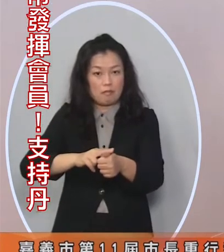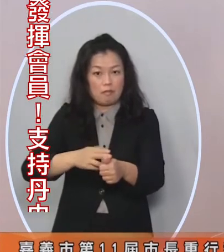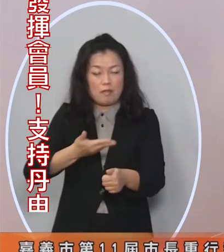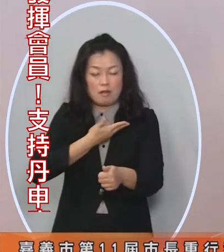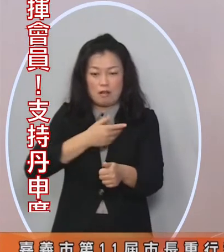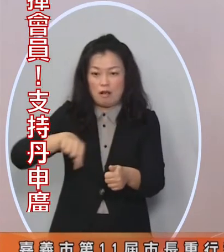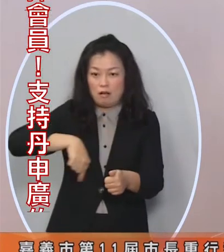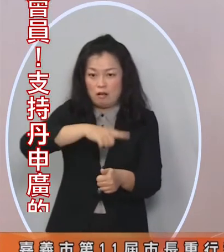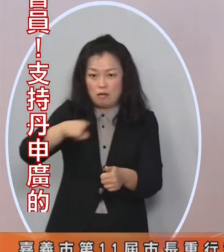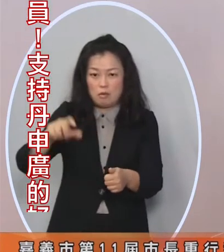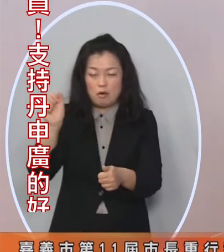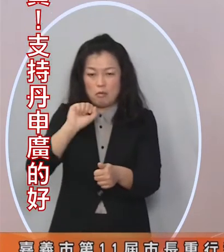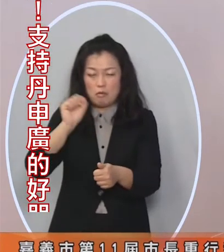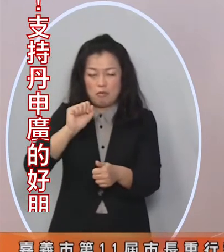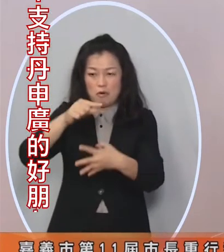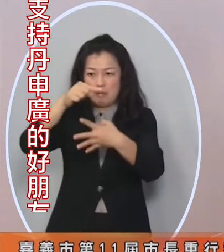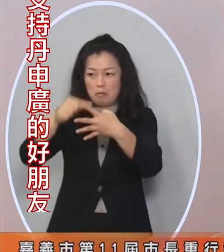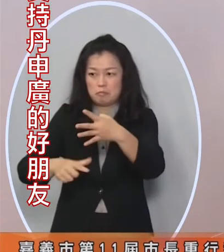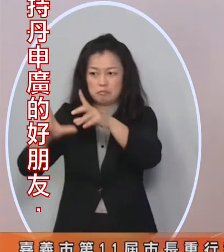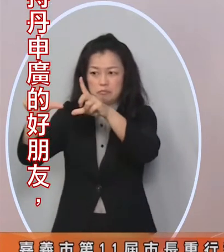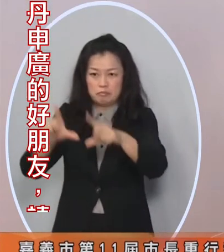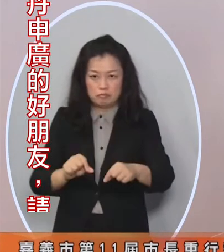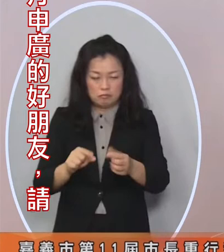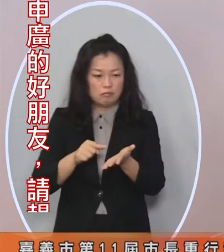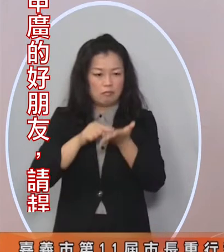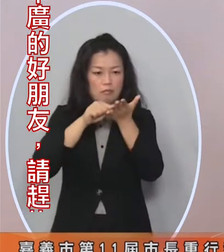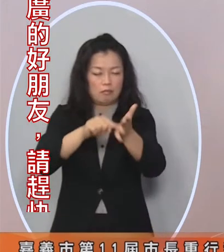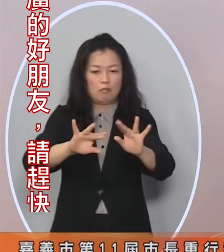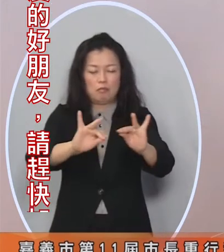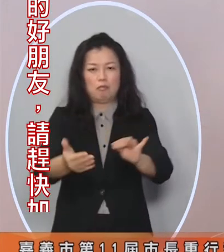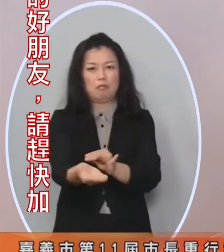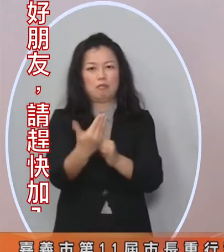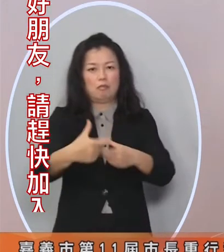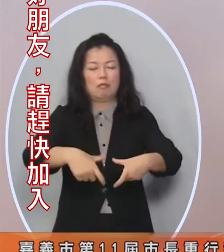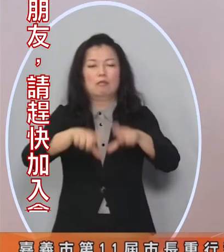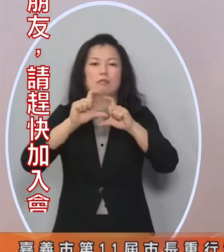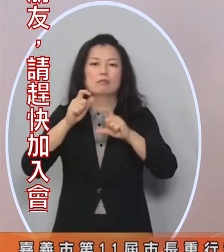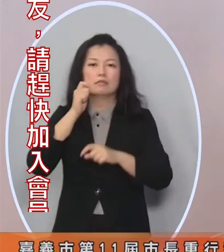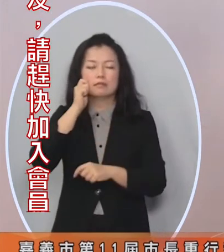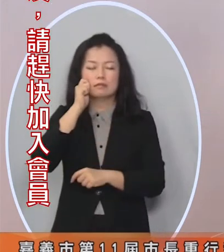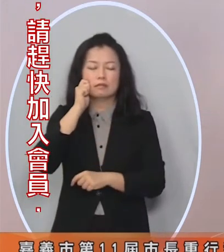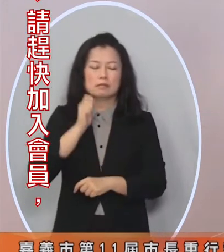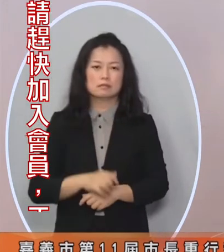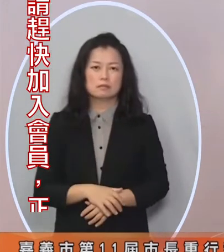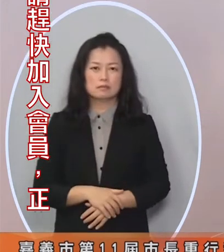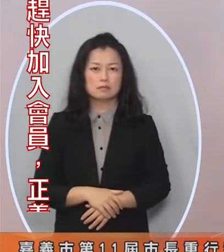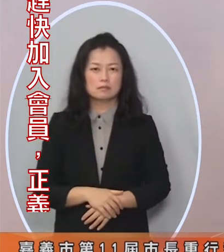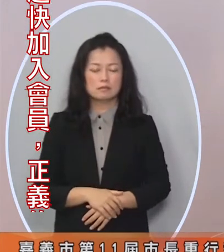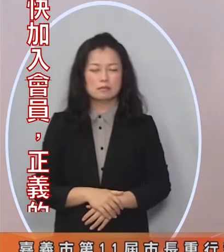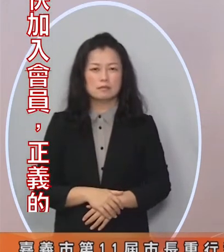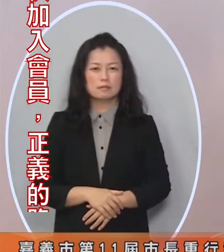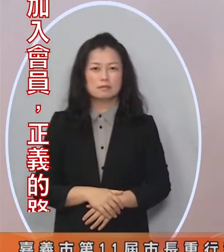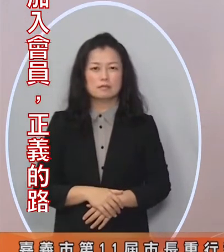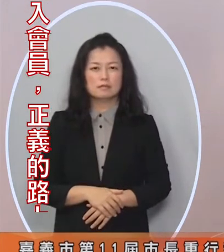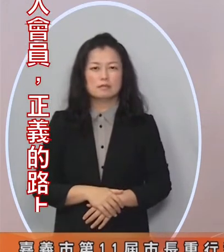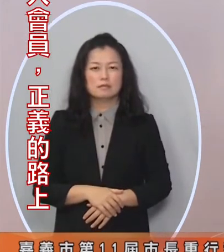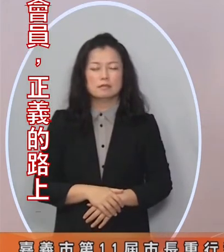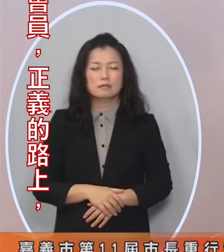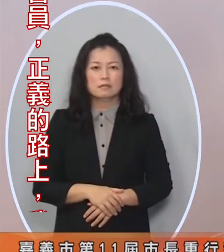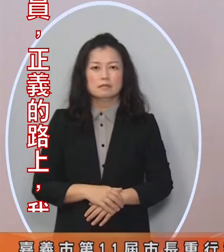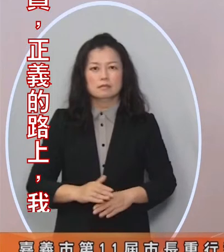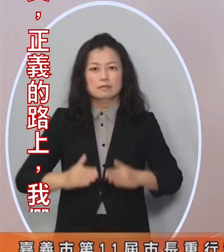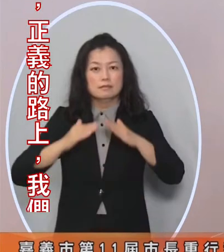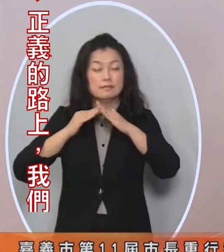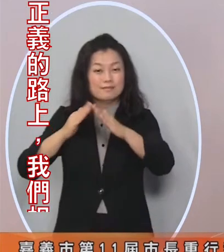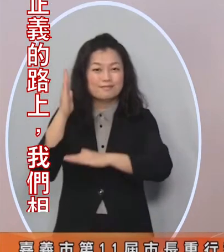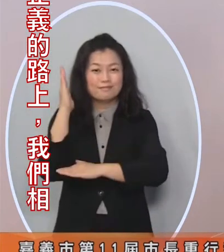循正规管道讨回自己的土地所有权。 市政府其实